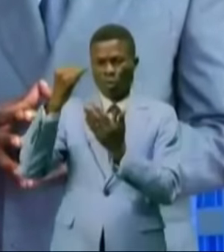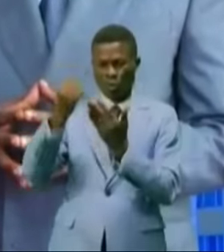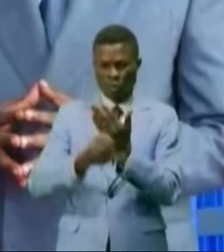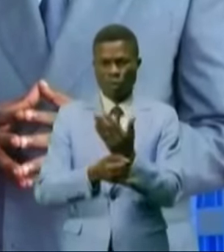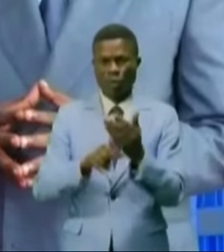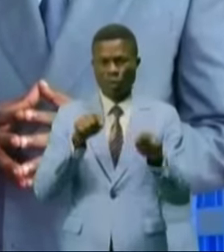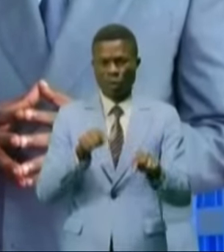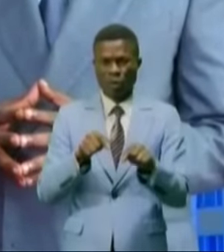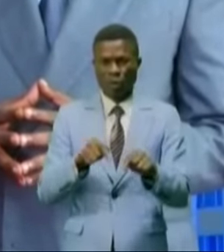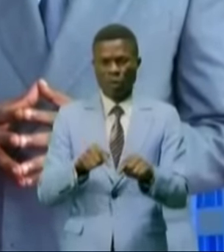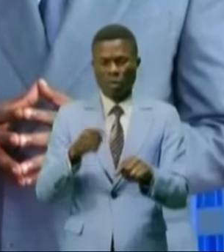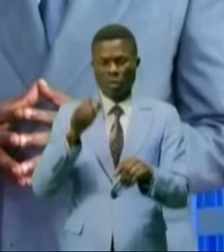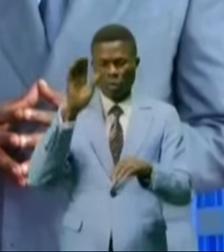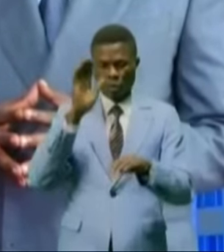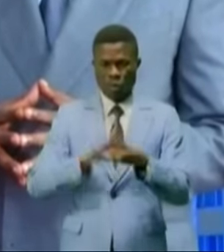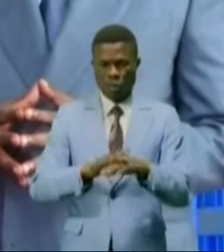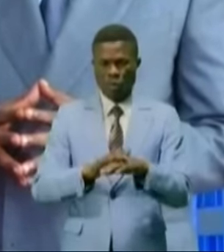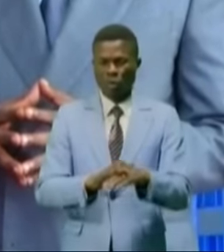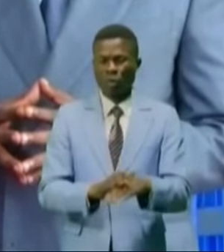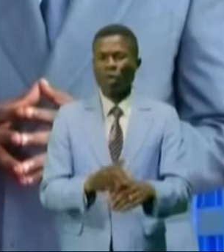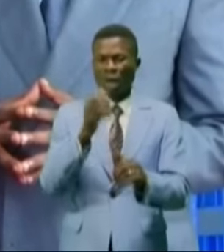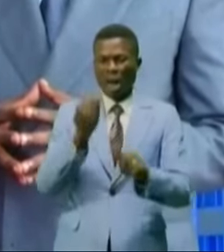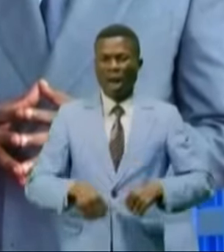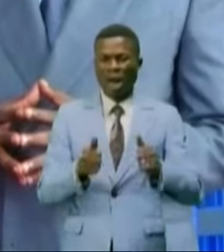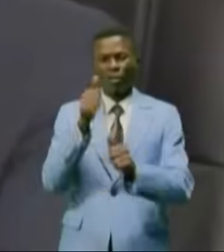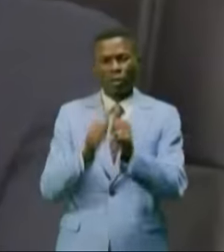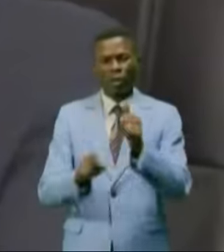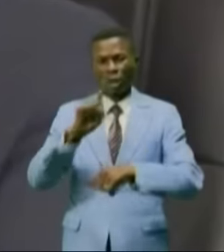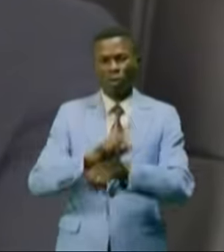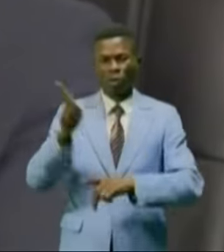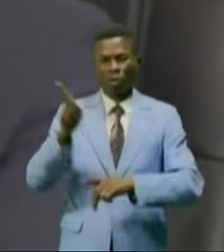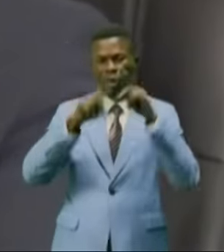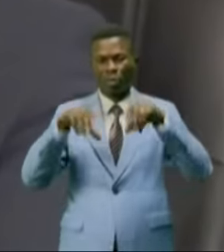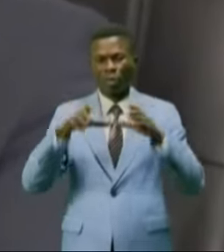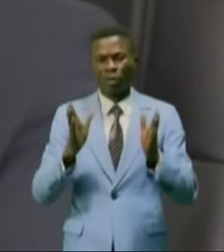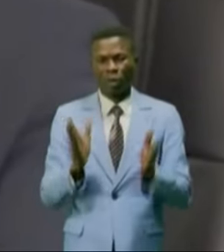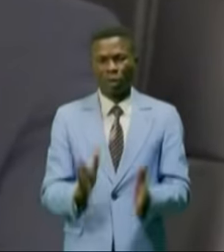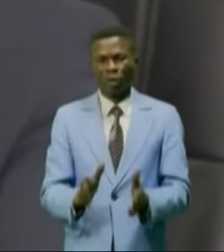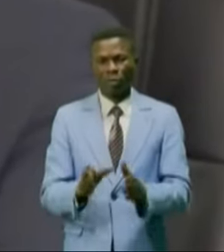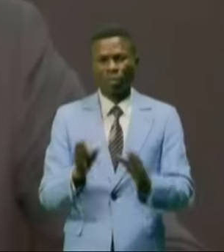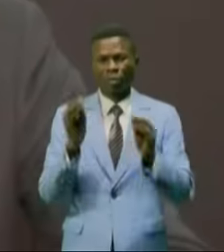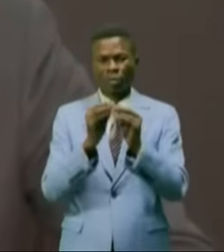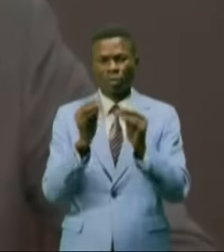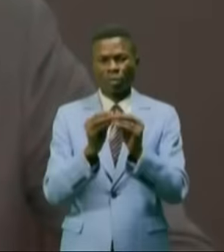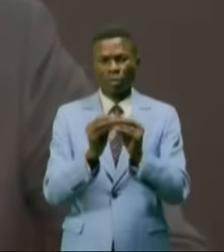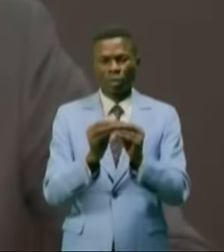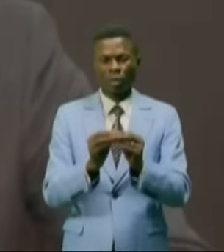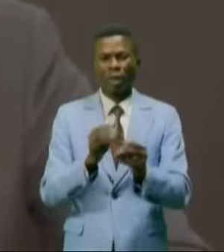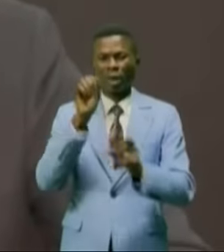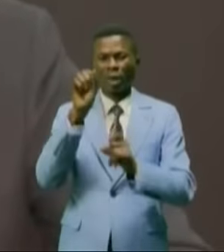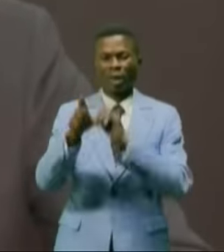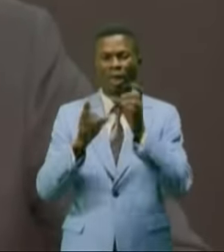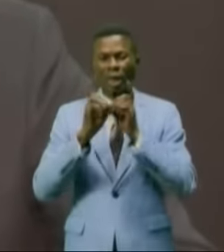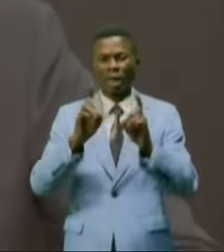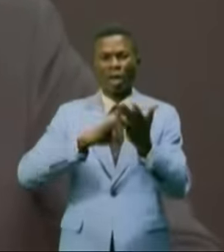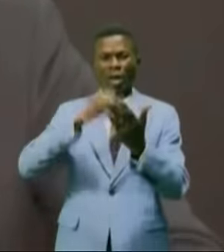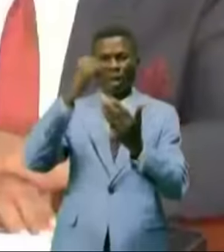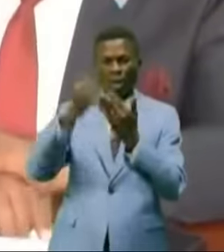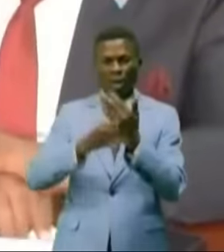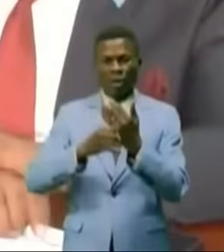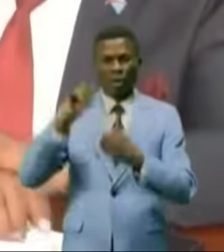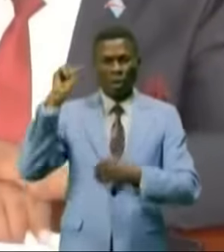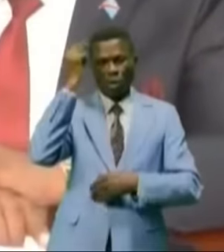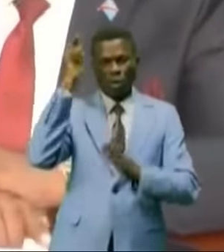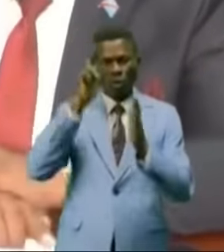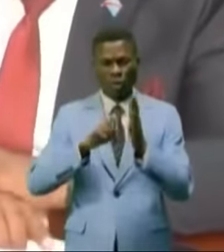travailler parce que ça touche le quotidien de la population congolaise. La plénière consacrée à l'audition du discours programme de ce gouvernement